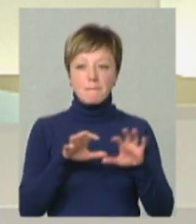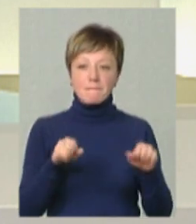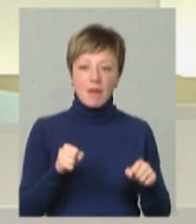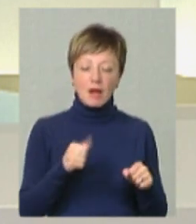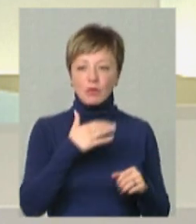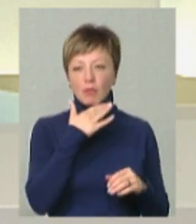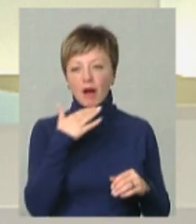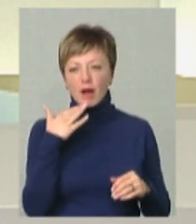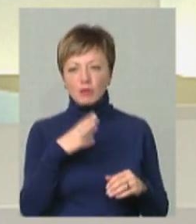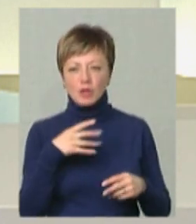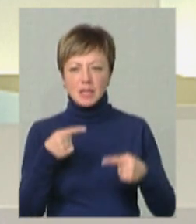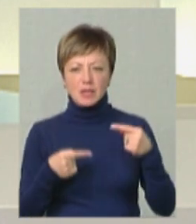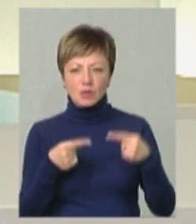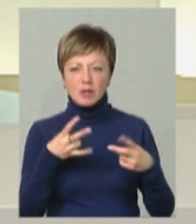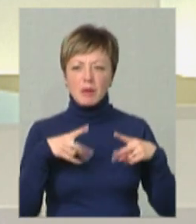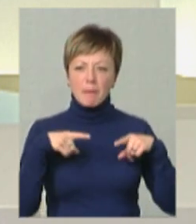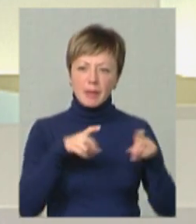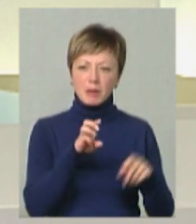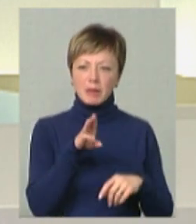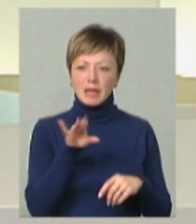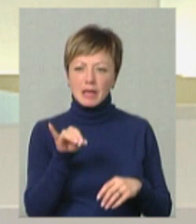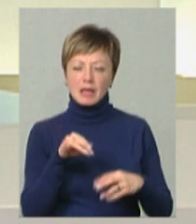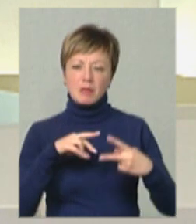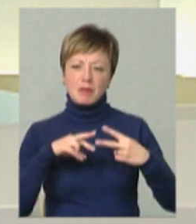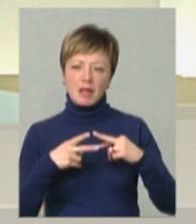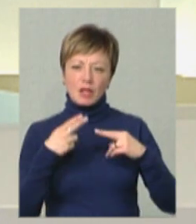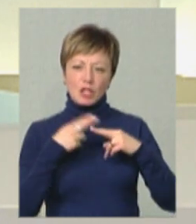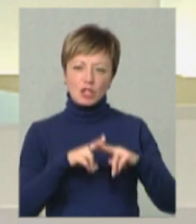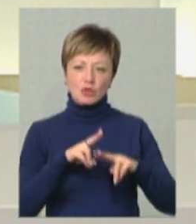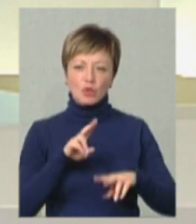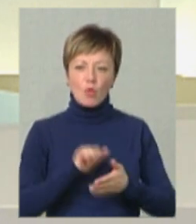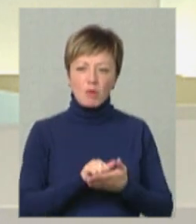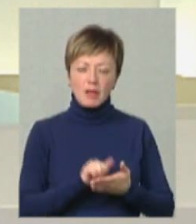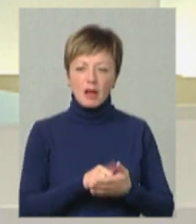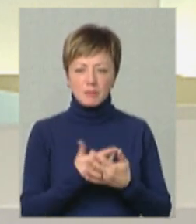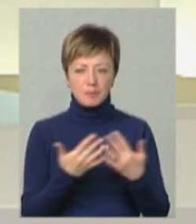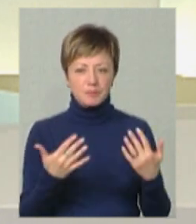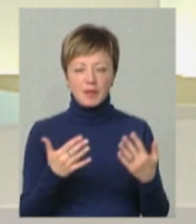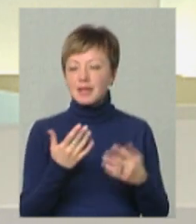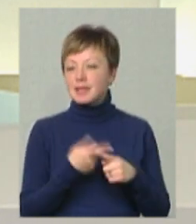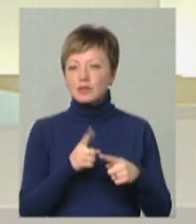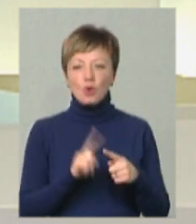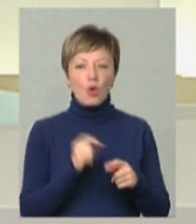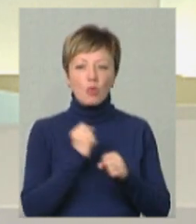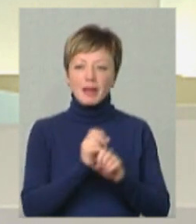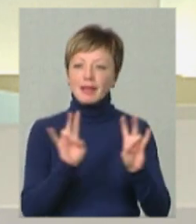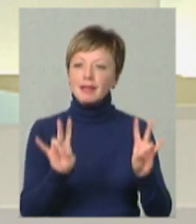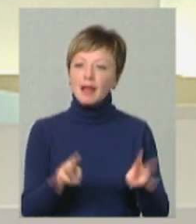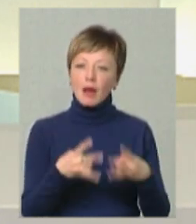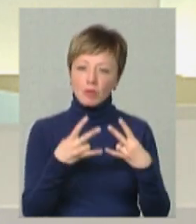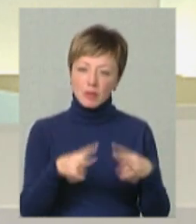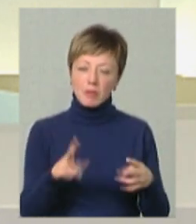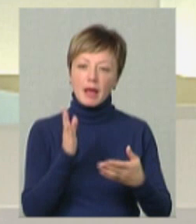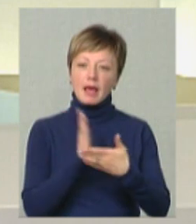теж дуже багато було дискусій, що треба бігти в БТІ, міняти технічну документацію, то, що всього цього робити не треба, тому що